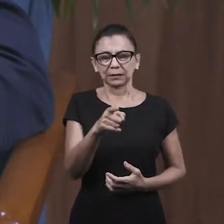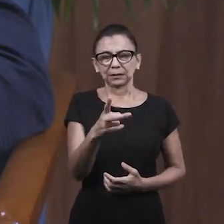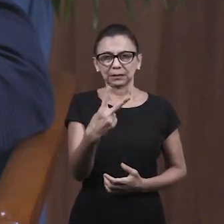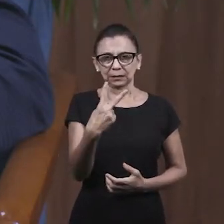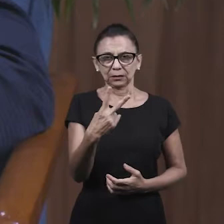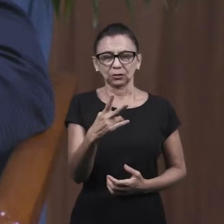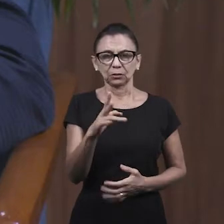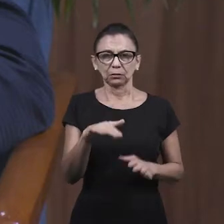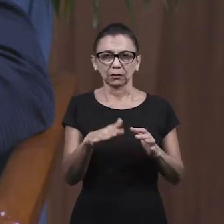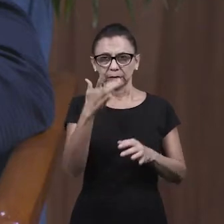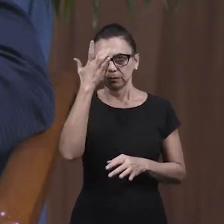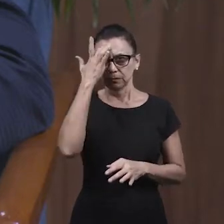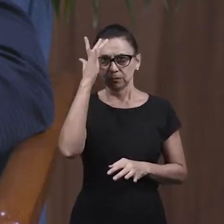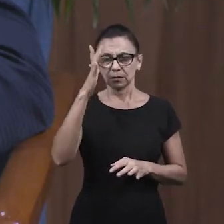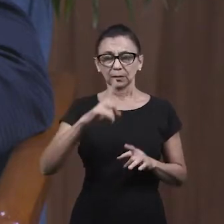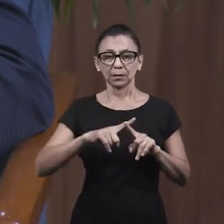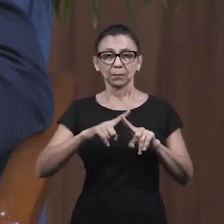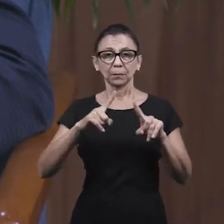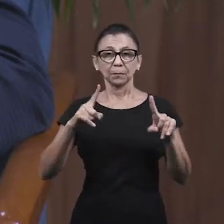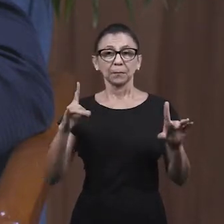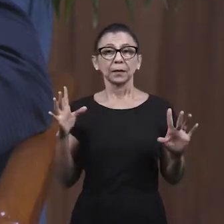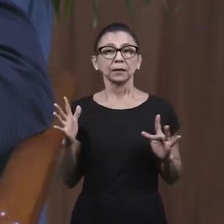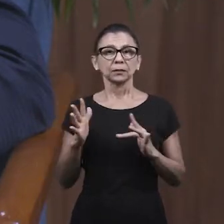l'obéissent. Alors,